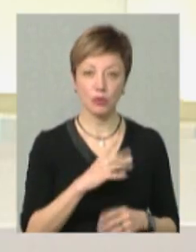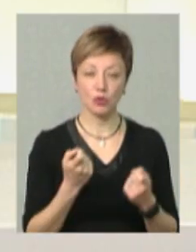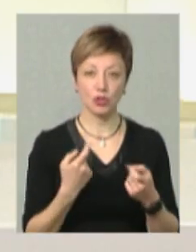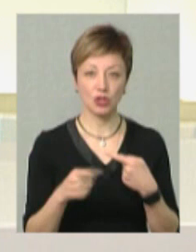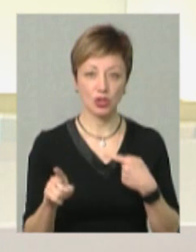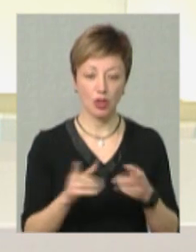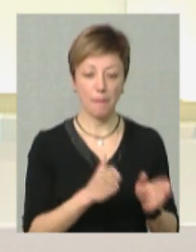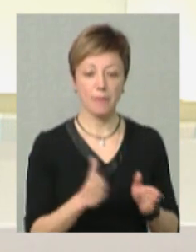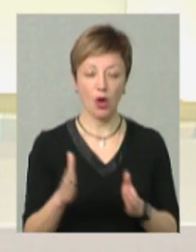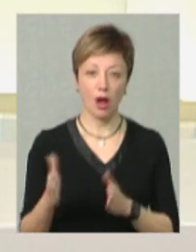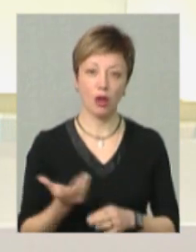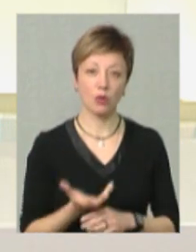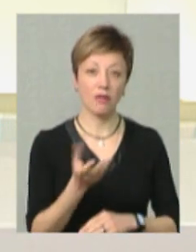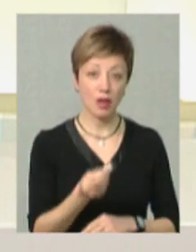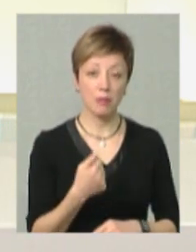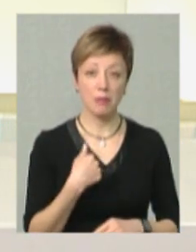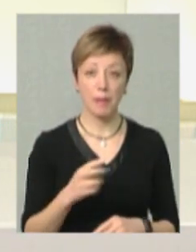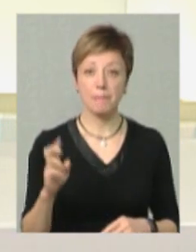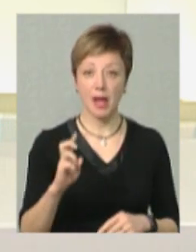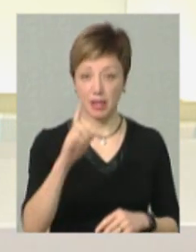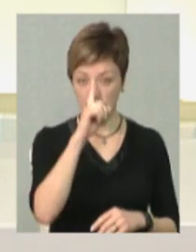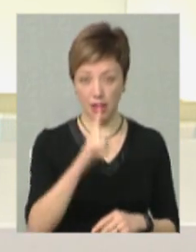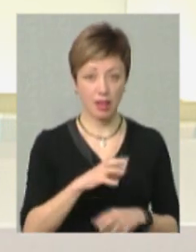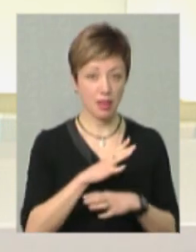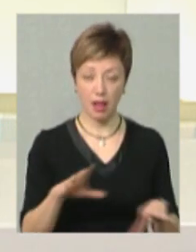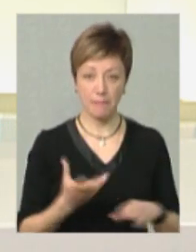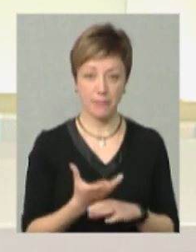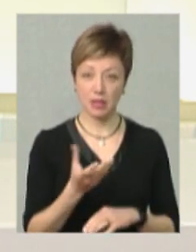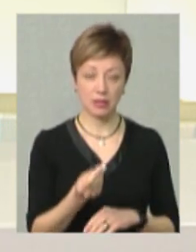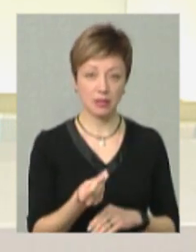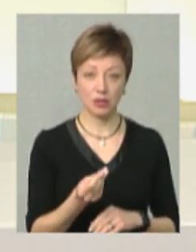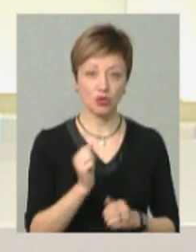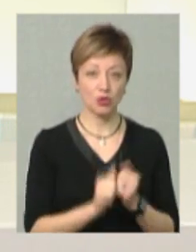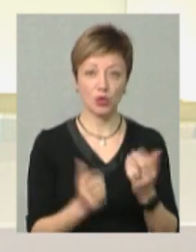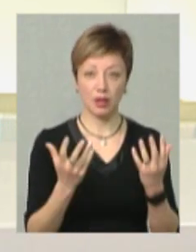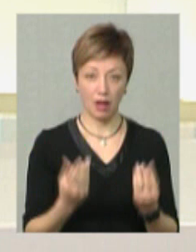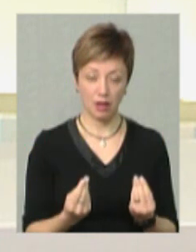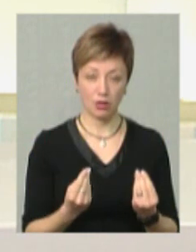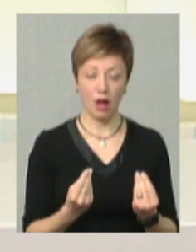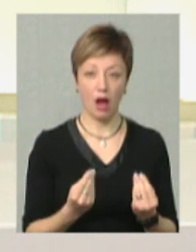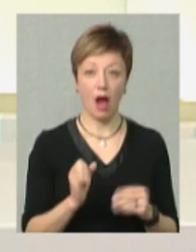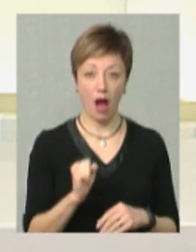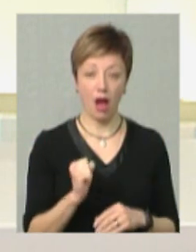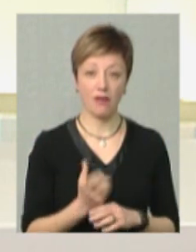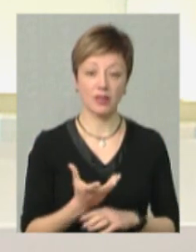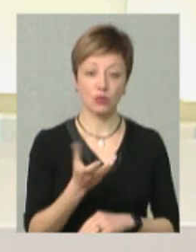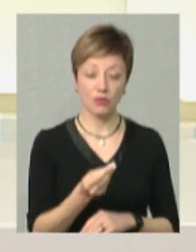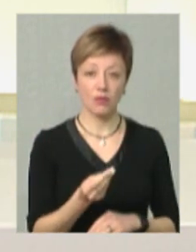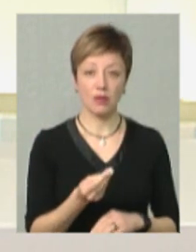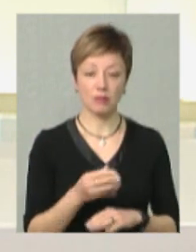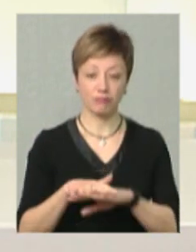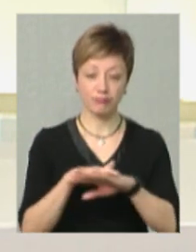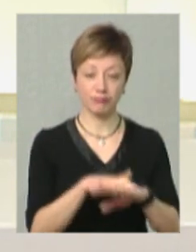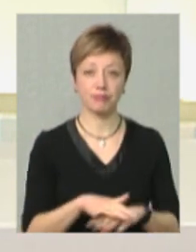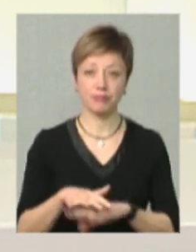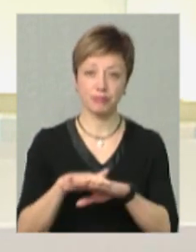трошки інший порядок виплати, і ми в березні не платили, не фінансували щоденно. А фінансування в нас проводилося,